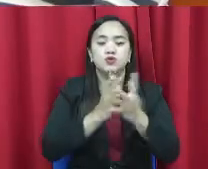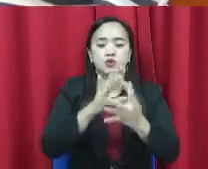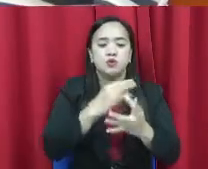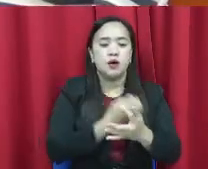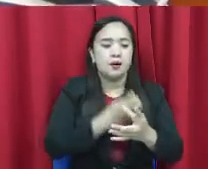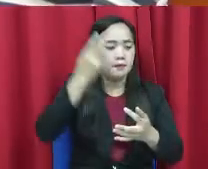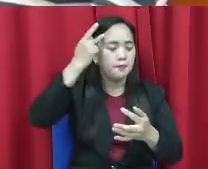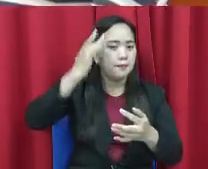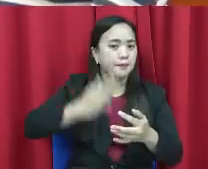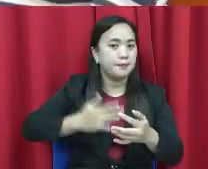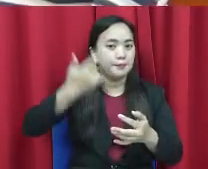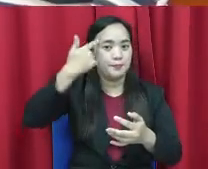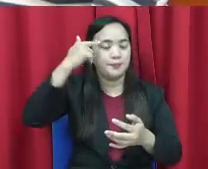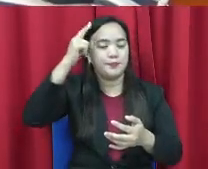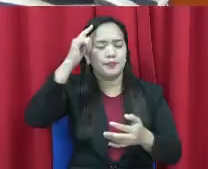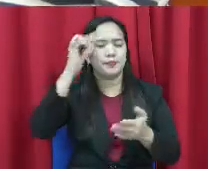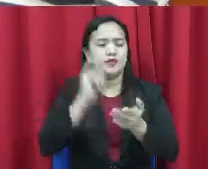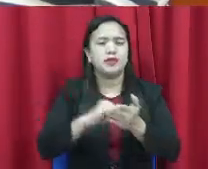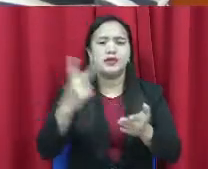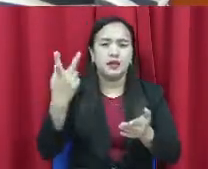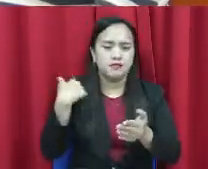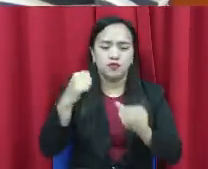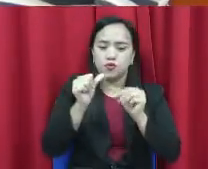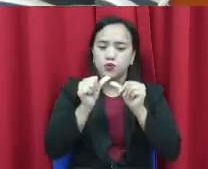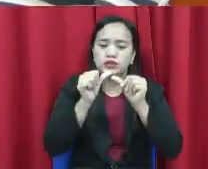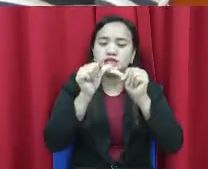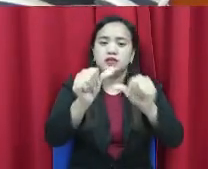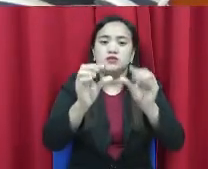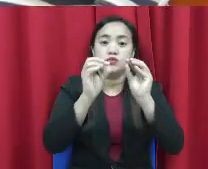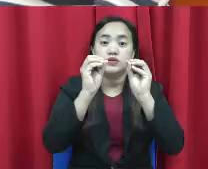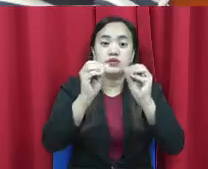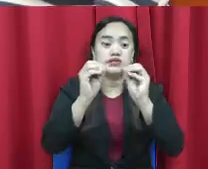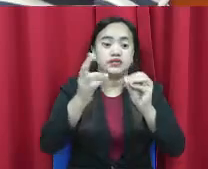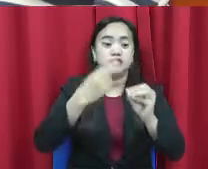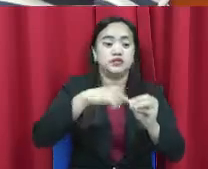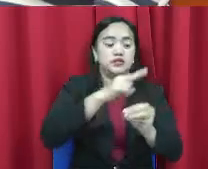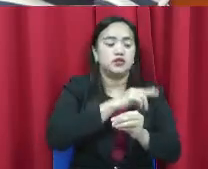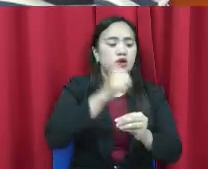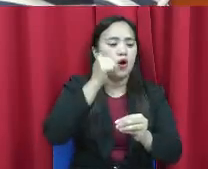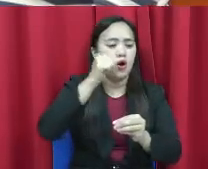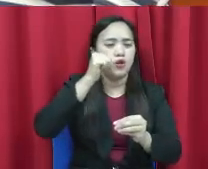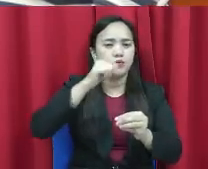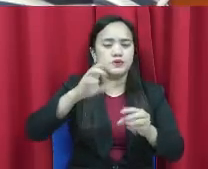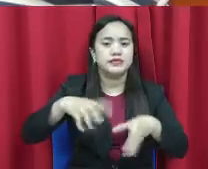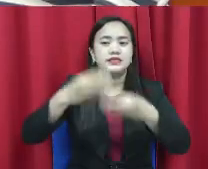Pastor na ah na wala pong sawa na nagtuturo at